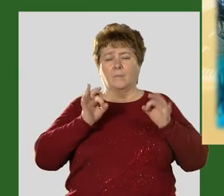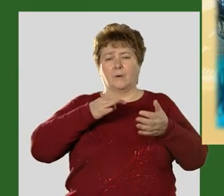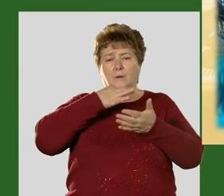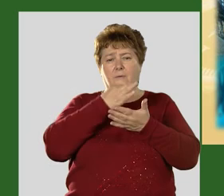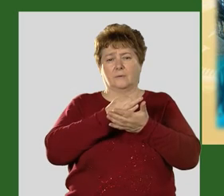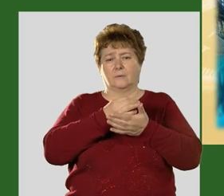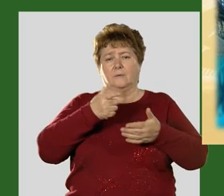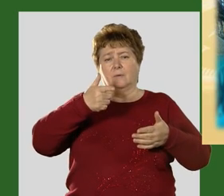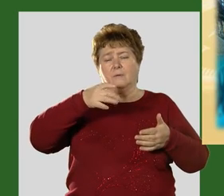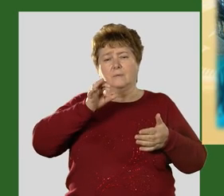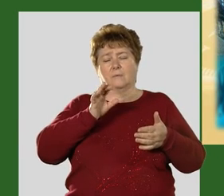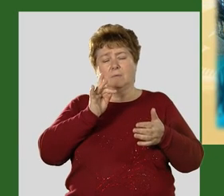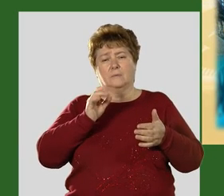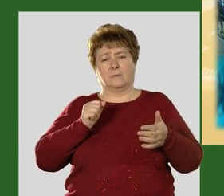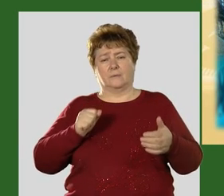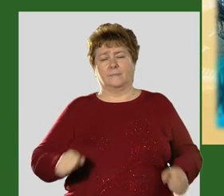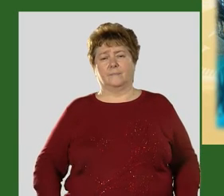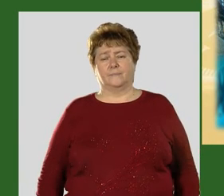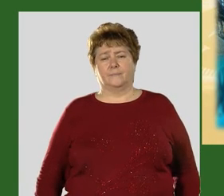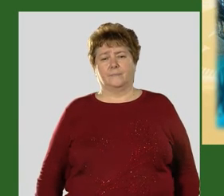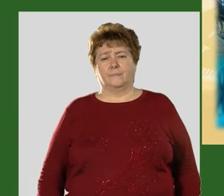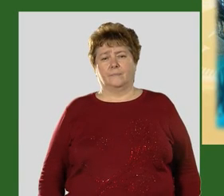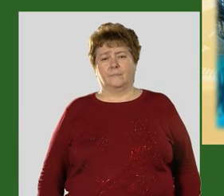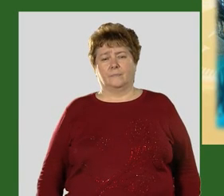Правильный ответ – гора.